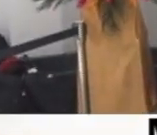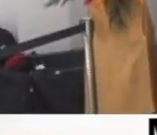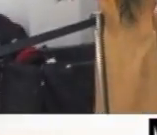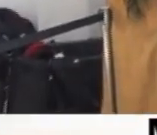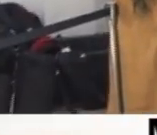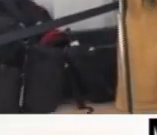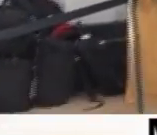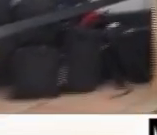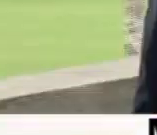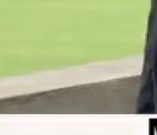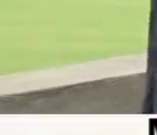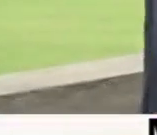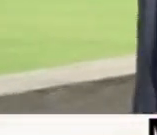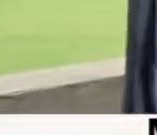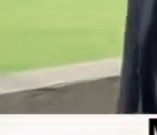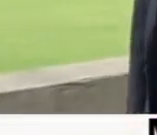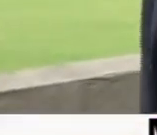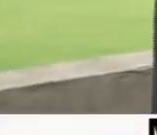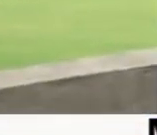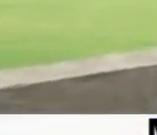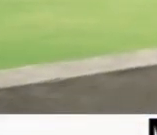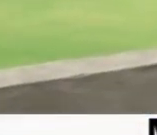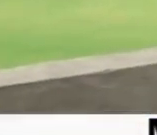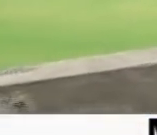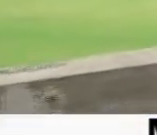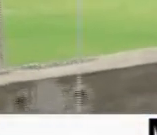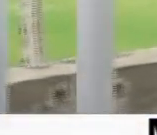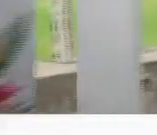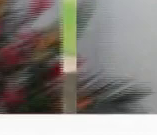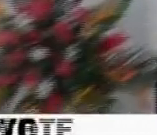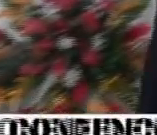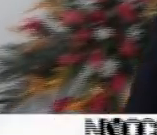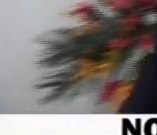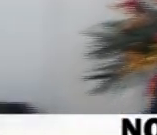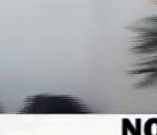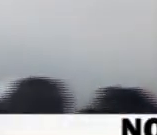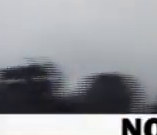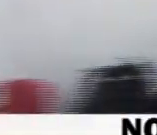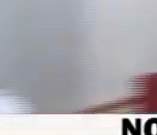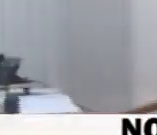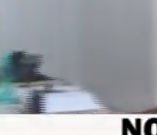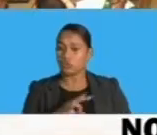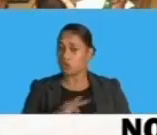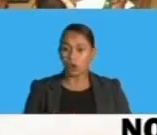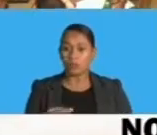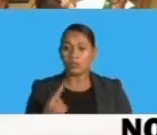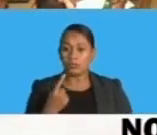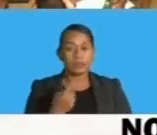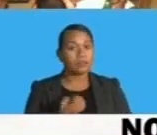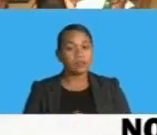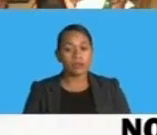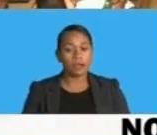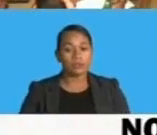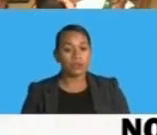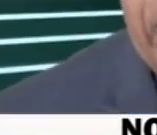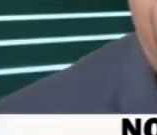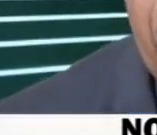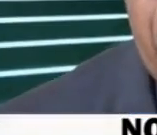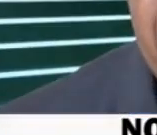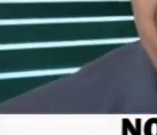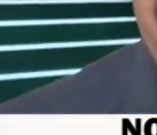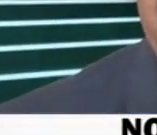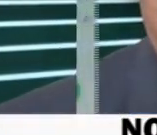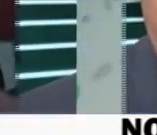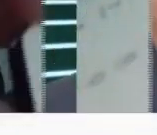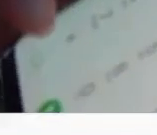In the news tonight, Prime Minister calls SODELPA's Mbuli-Tavu a bully. SODELPA withdraws no confidence vote motion against